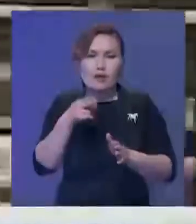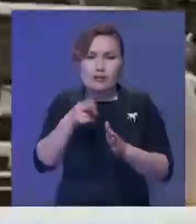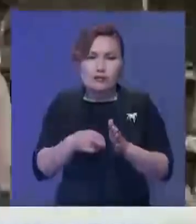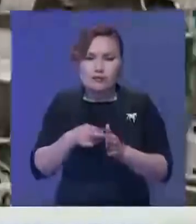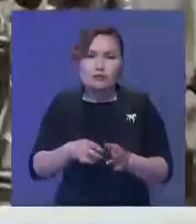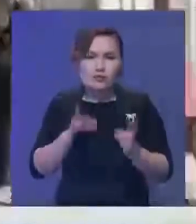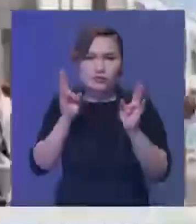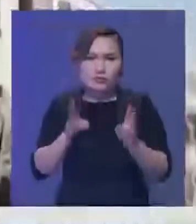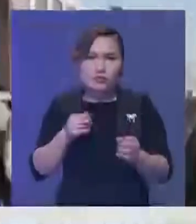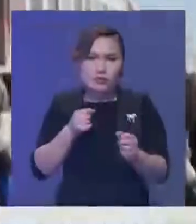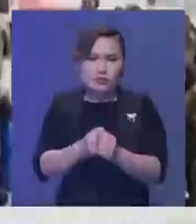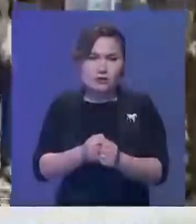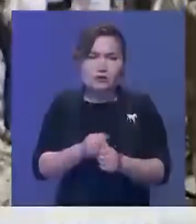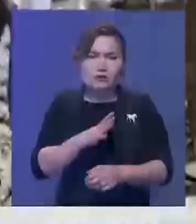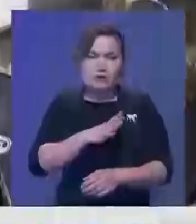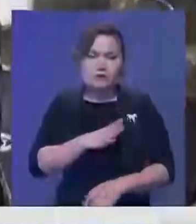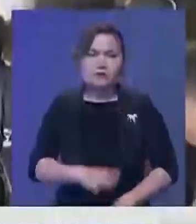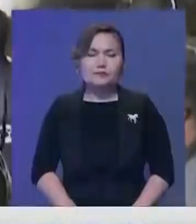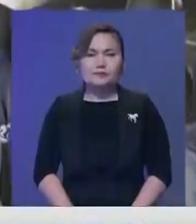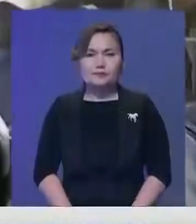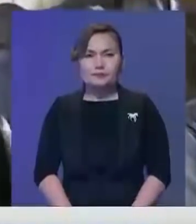апаты тіркелген екен.